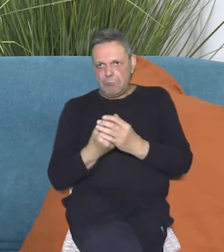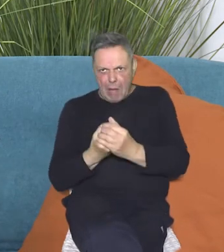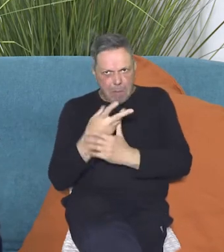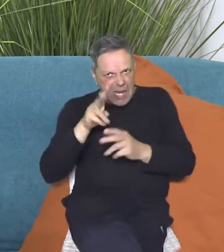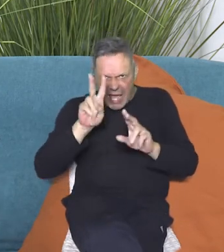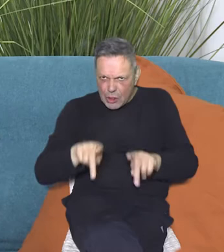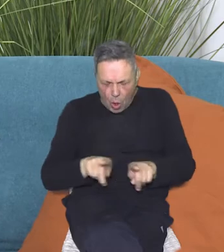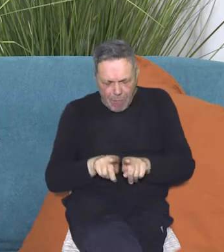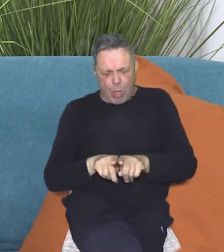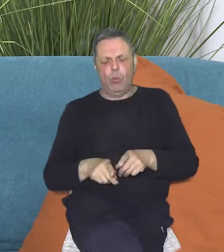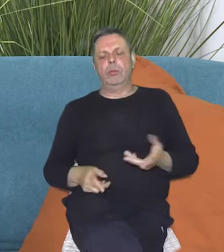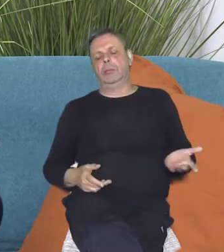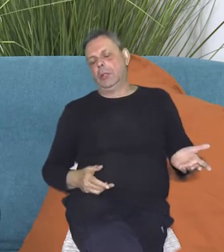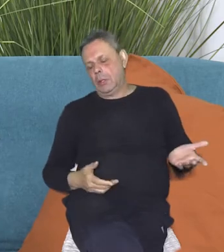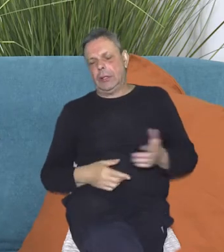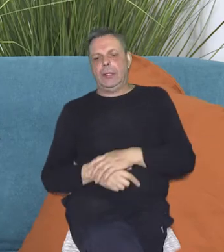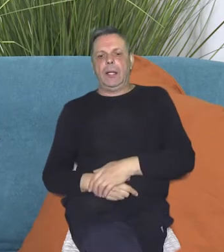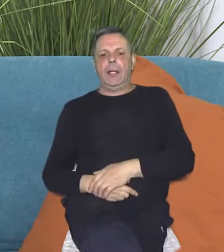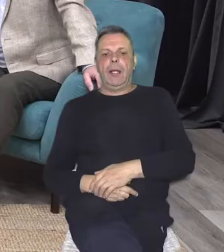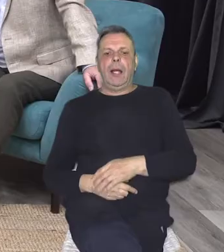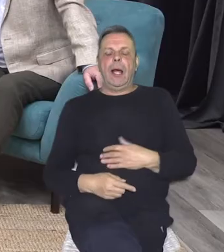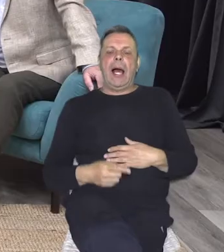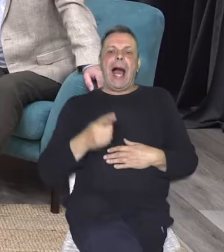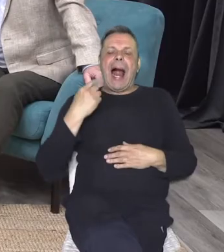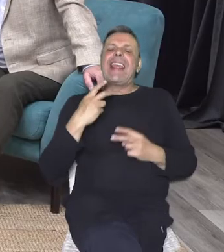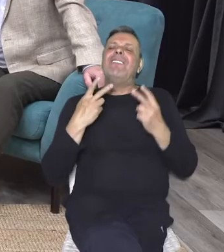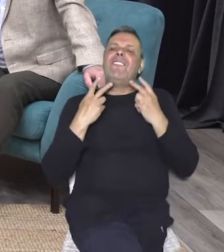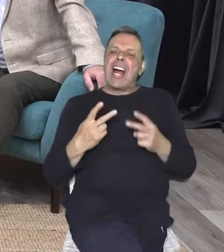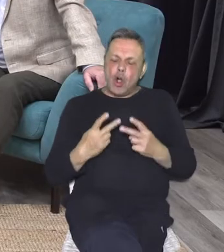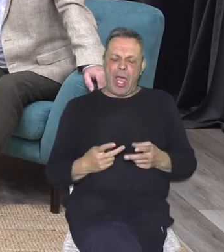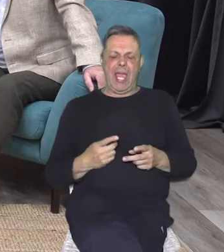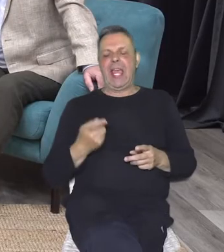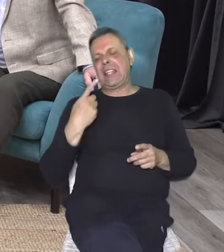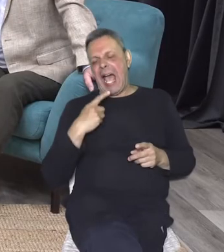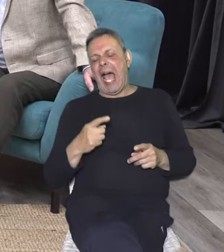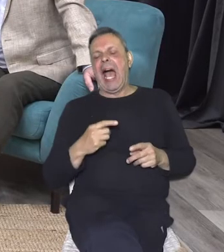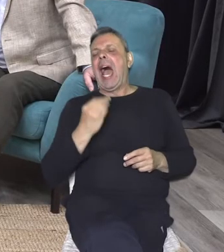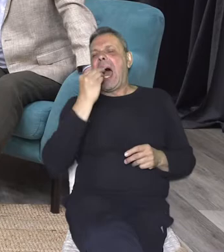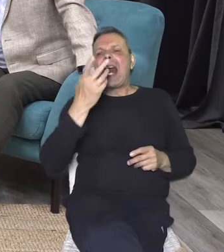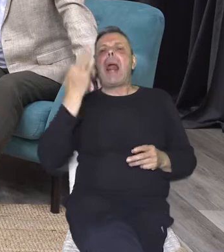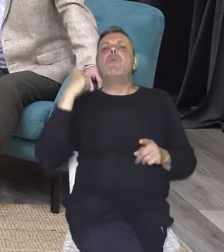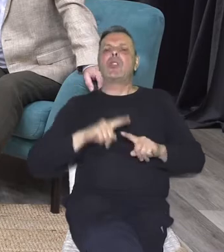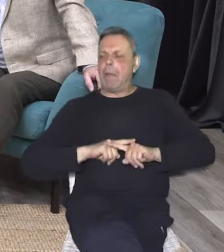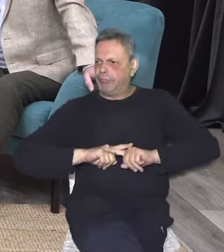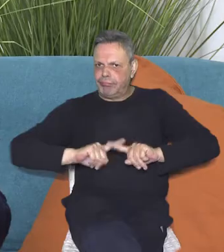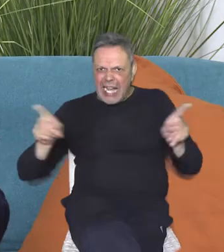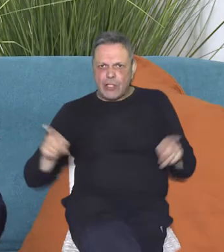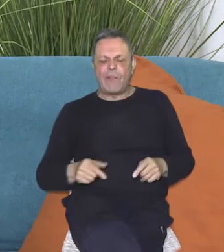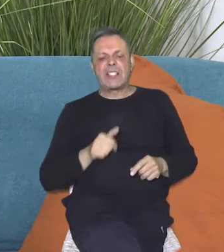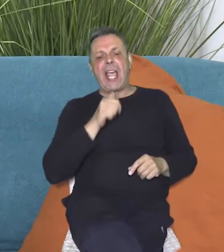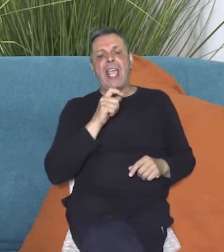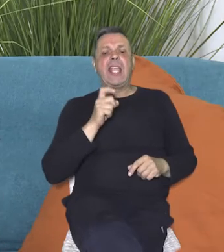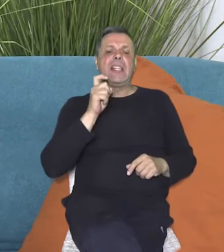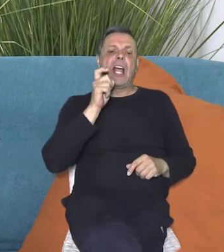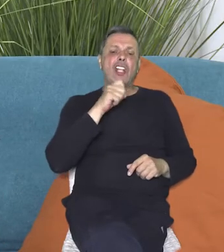biljke imaju isto bjelančevina, sene, lani, ovakve neke. Da. Ali dakle, bitno je da ipak ta hrana bude raznovrsna i da